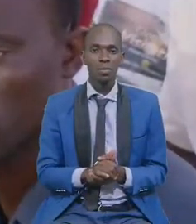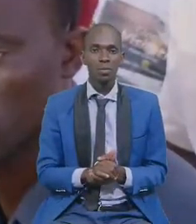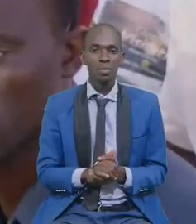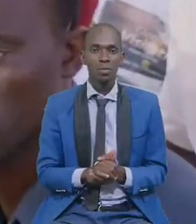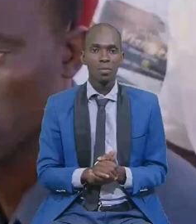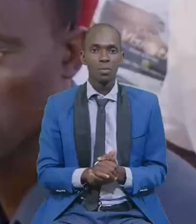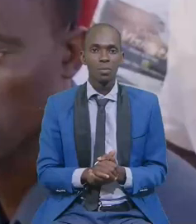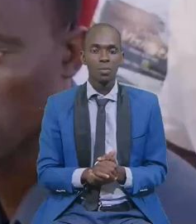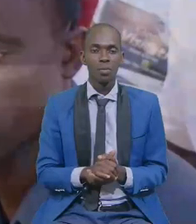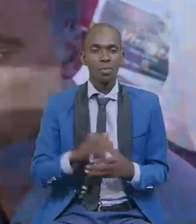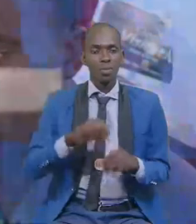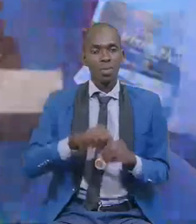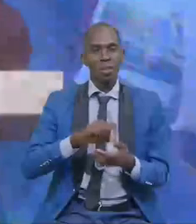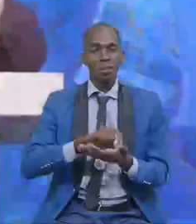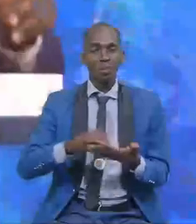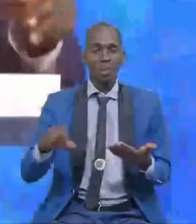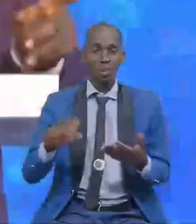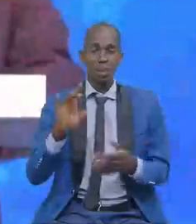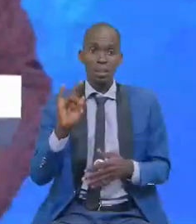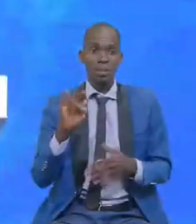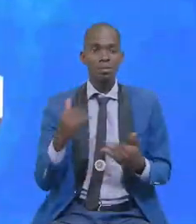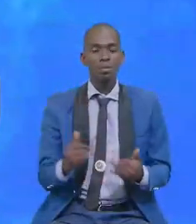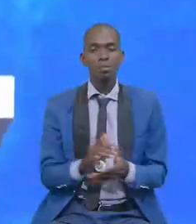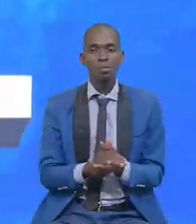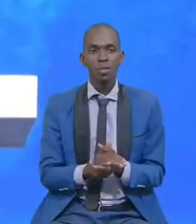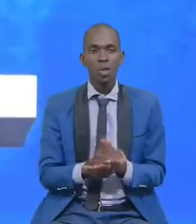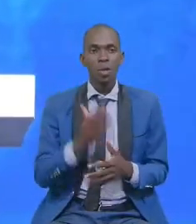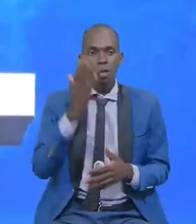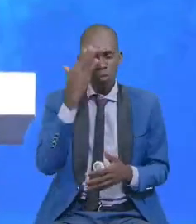nom. Verset 18 maintenant.